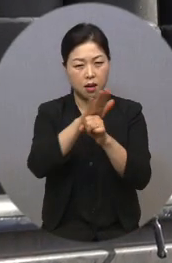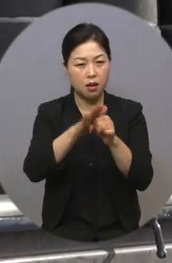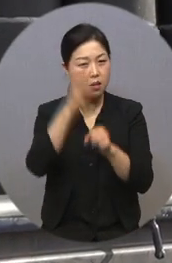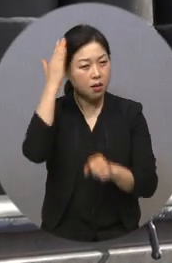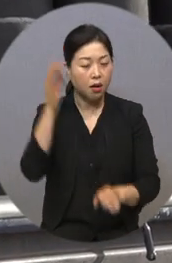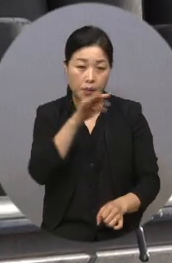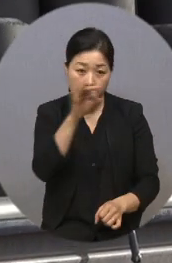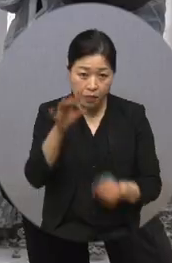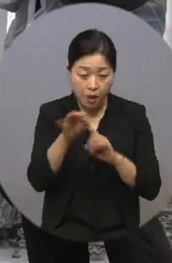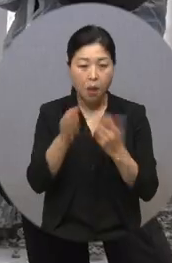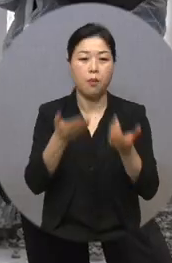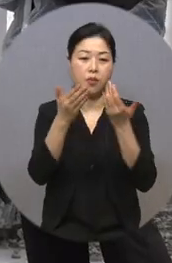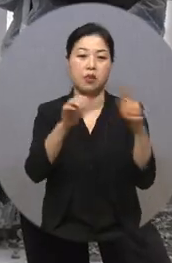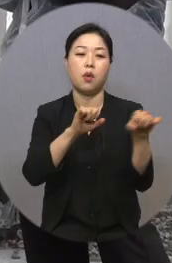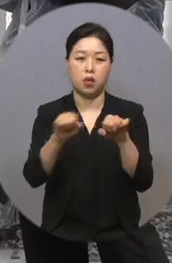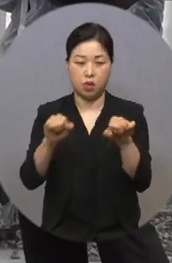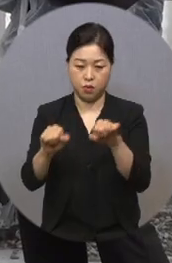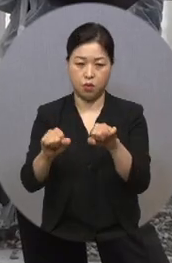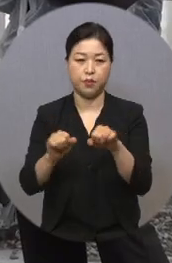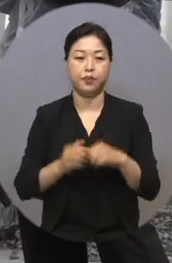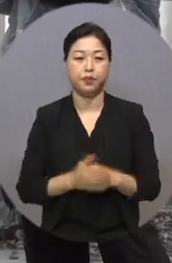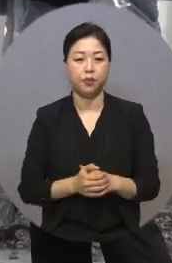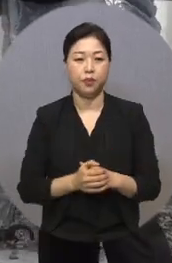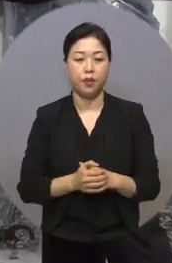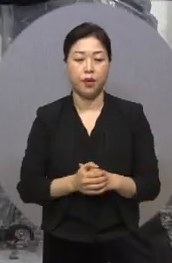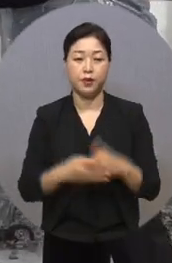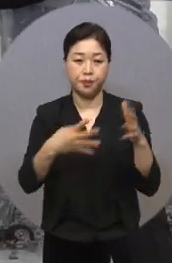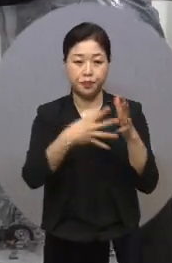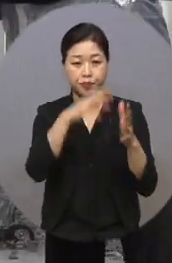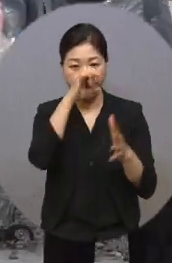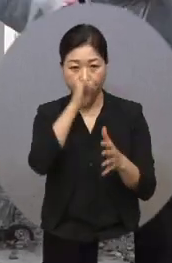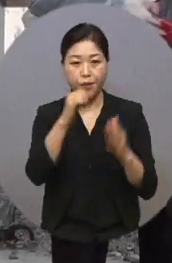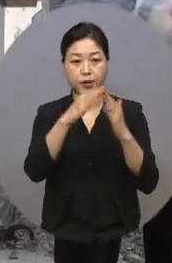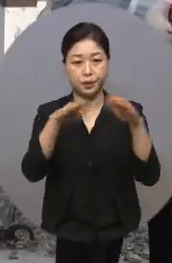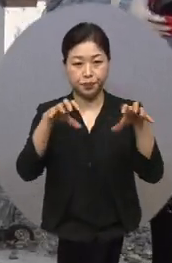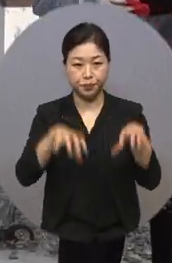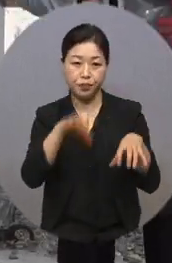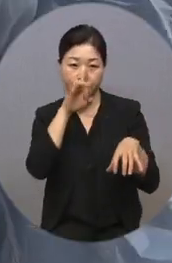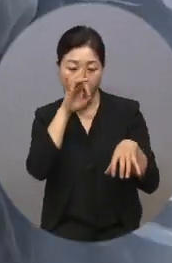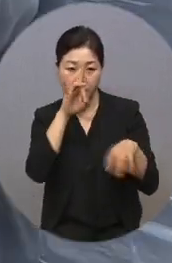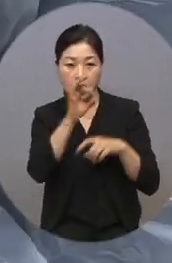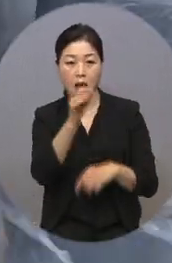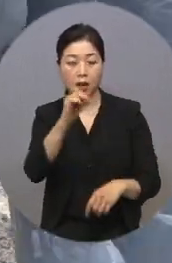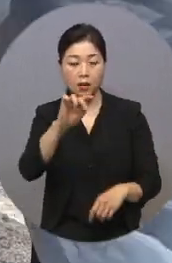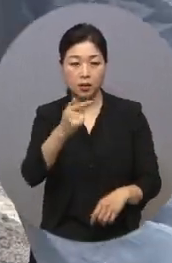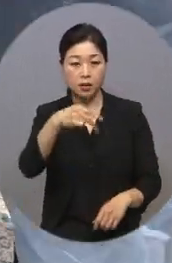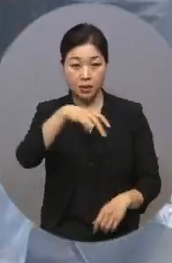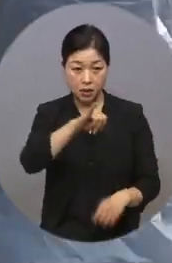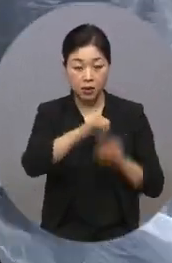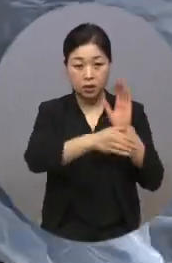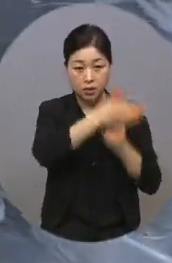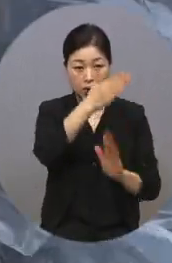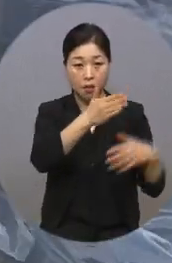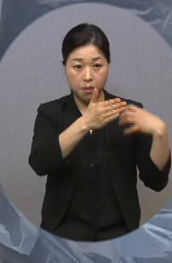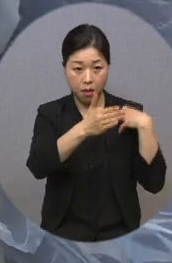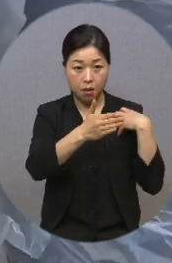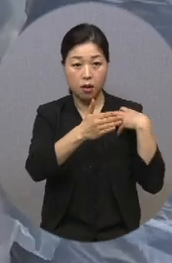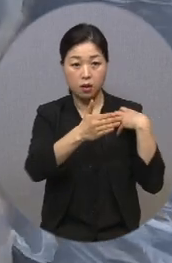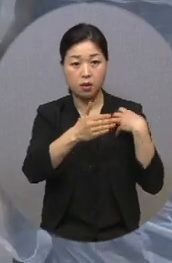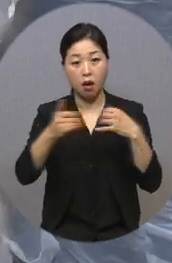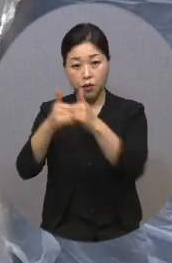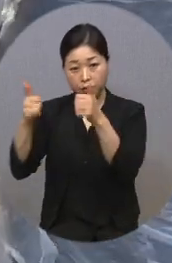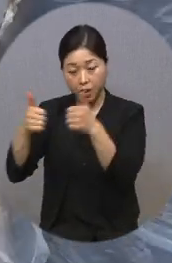봉사가 진행되었습니다. 사단법인 좋은 이웃 중앙회 아산시 지회가 주최하고 아산시 의회가 주관한 이날